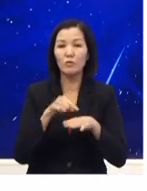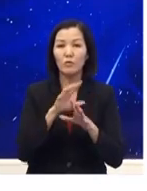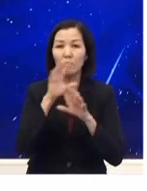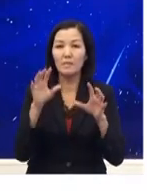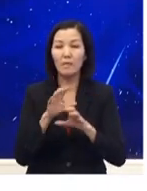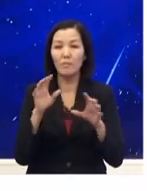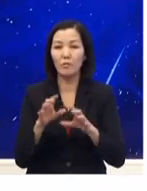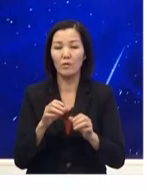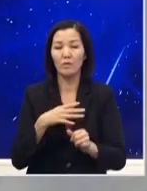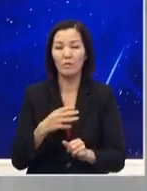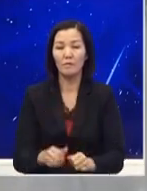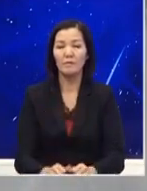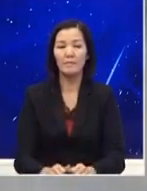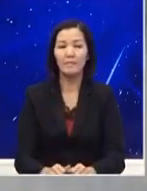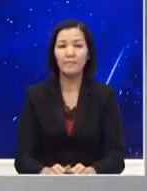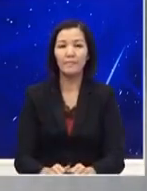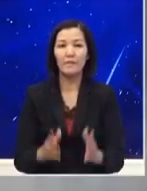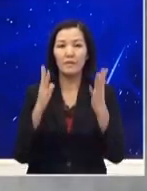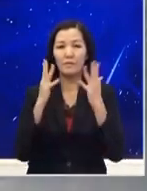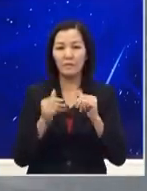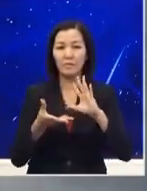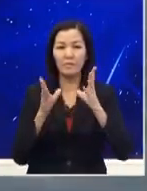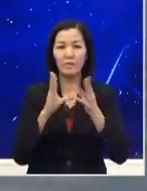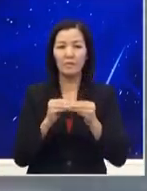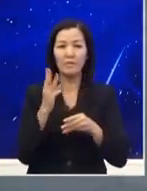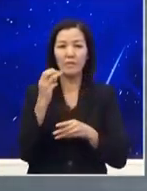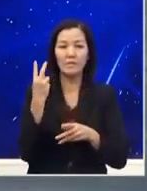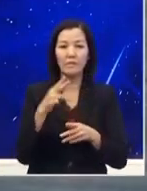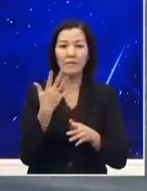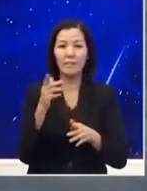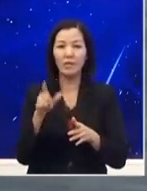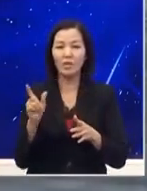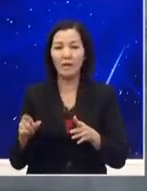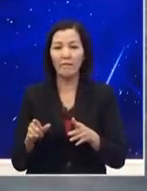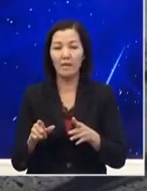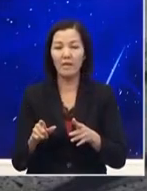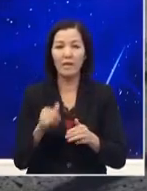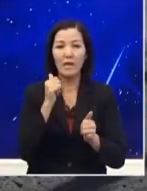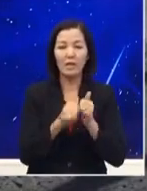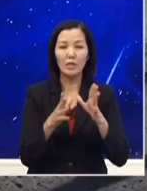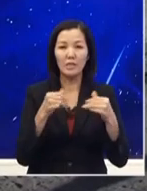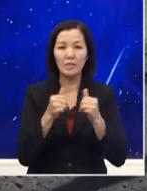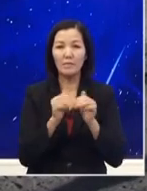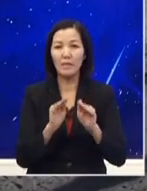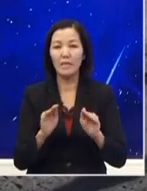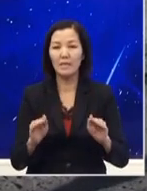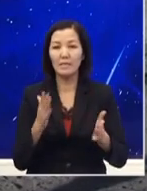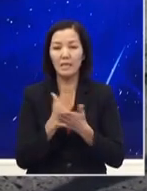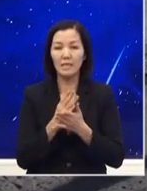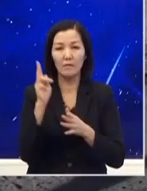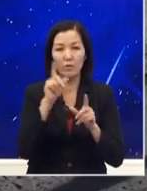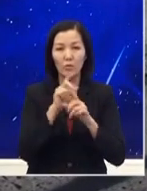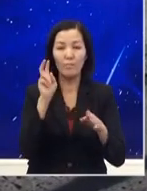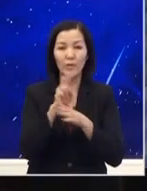заботу со стороны взрослых. Численность населения села Таскудык – 325 человек. Почти в каждой семье есть дети школьного